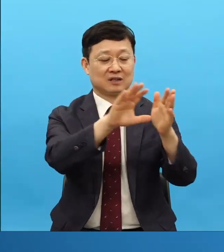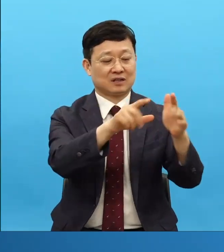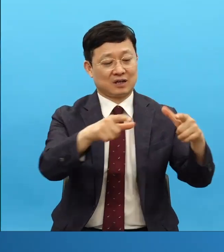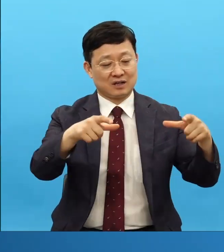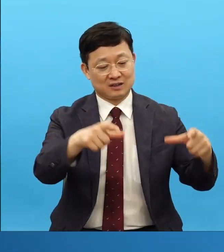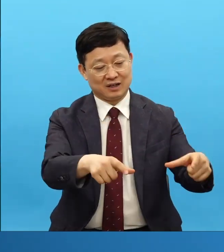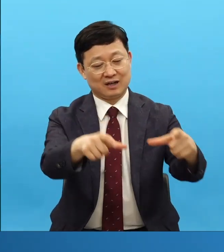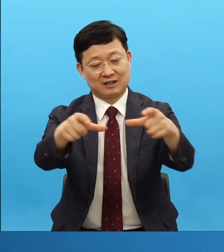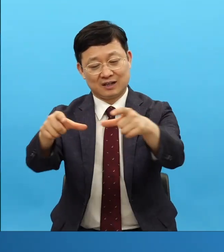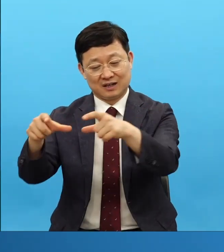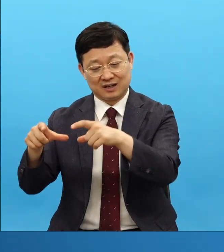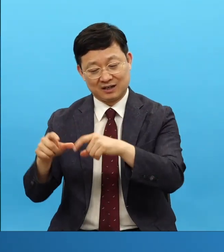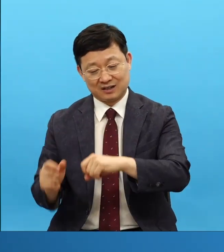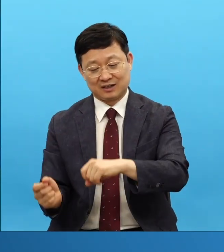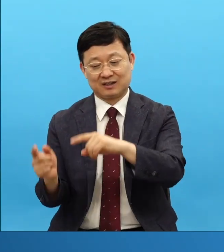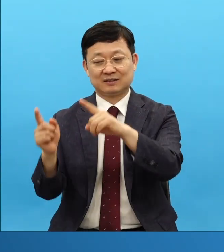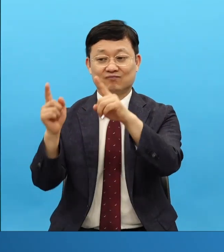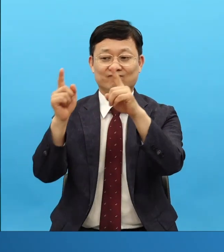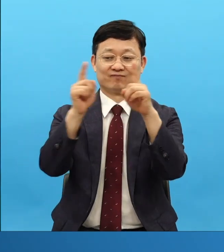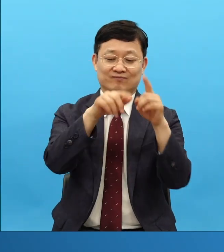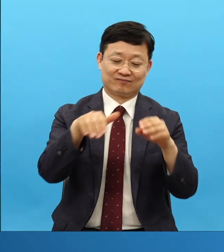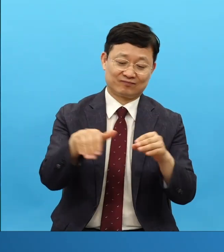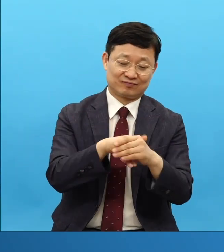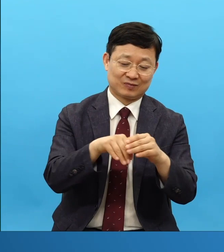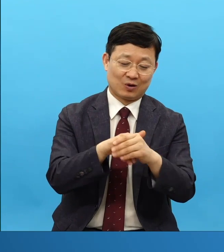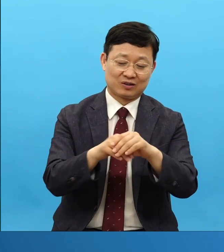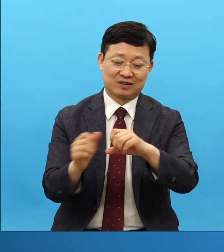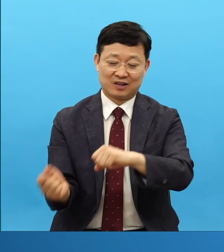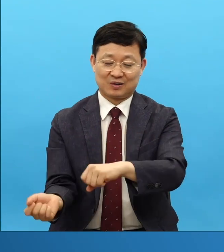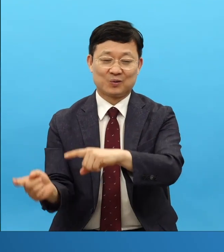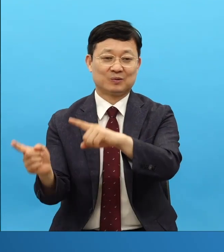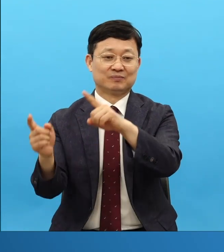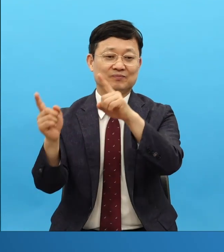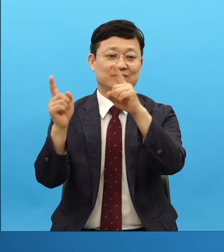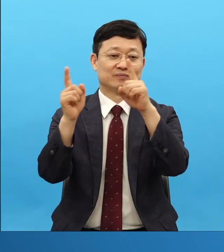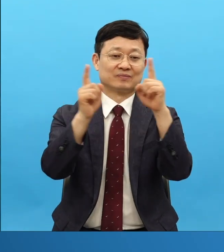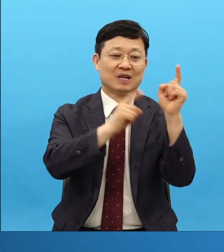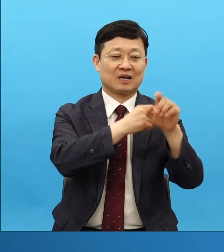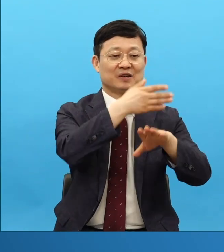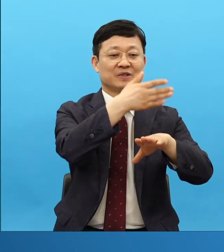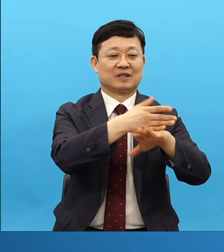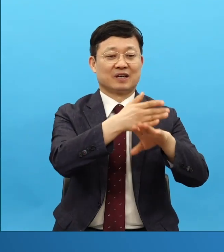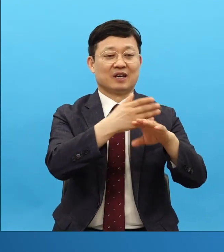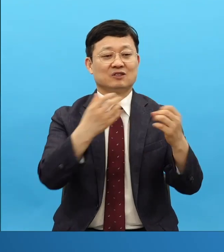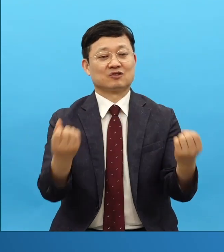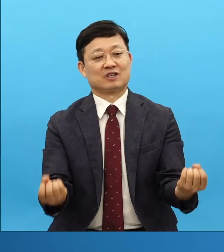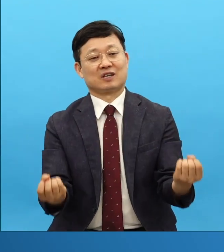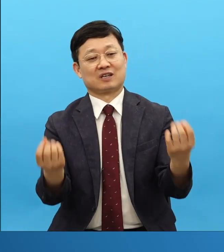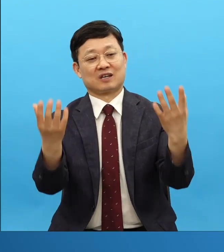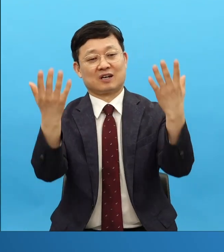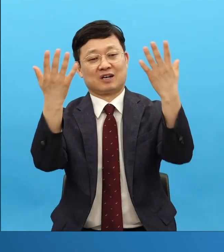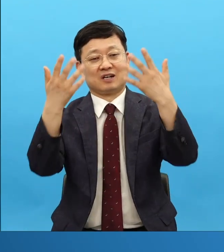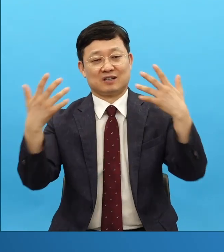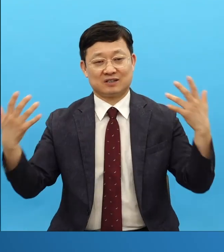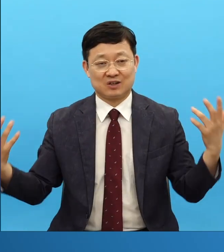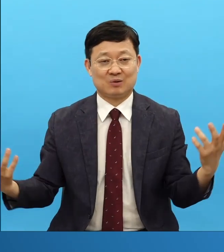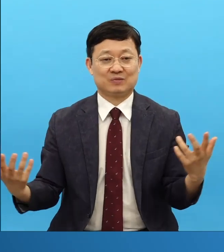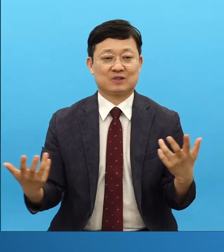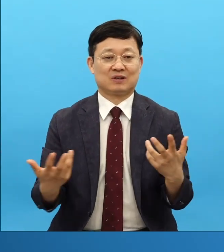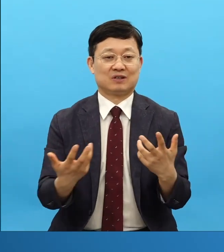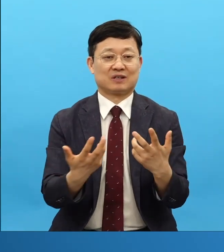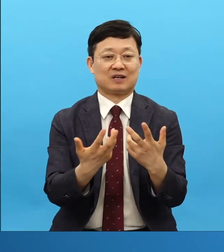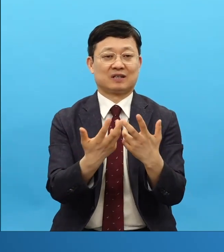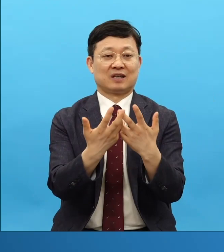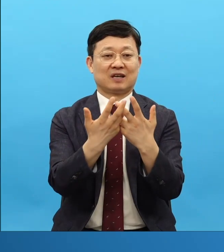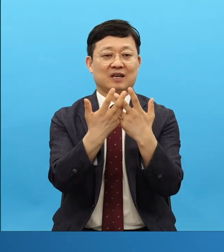지역이 살아나 문화가 회복되네. 감사의 축제가